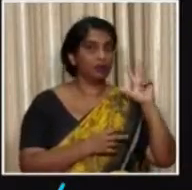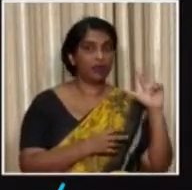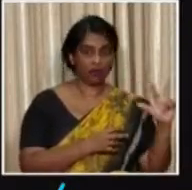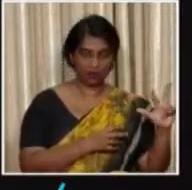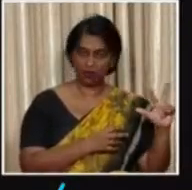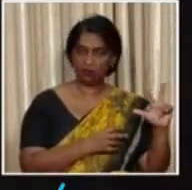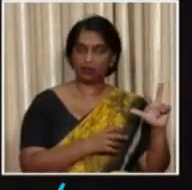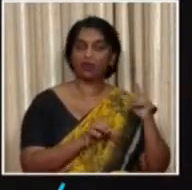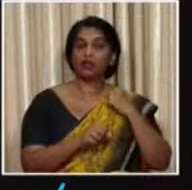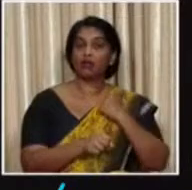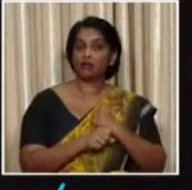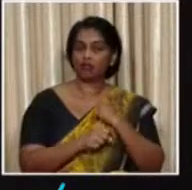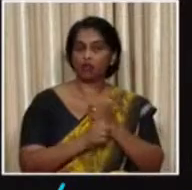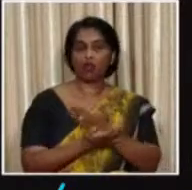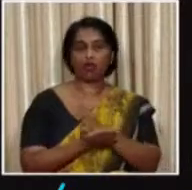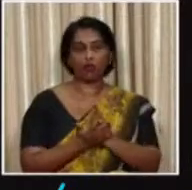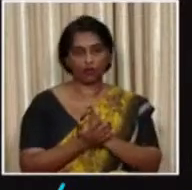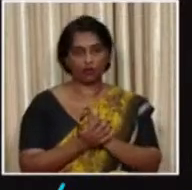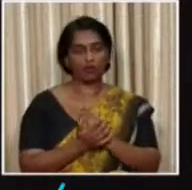144.98%ක්ද රජයට කොටස්